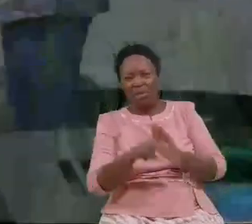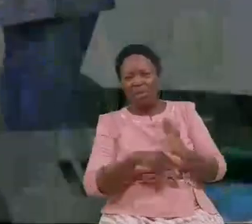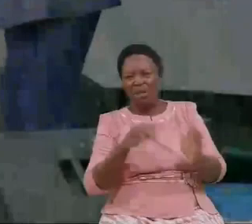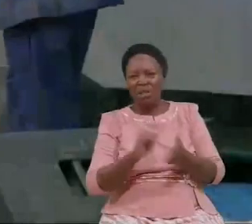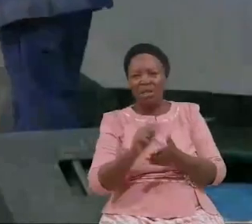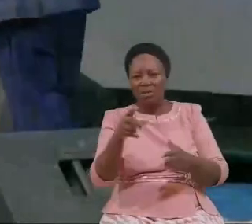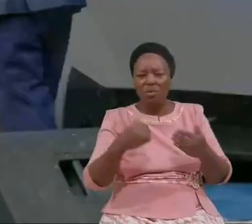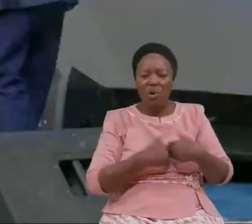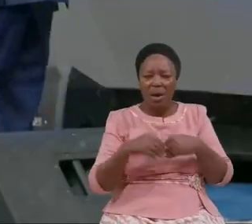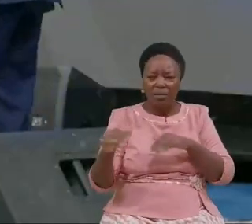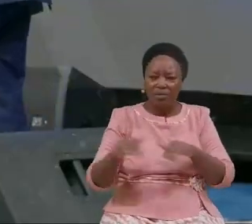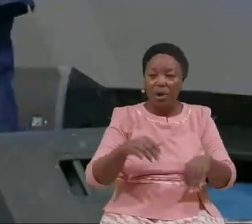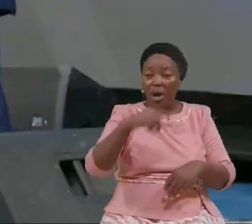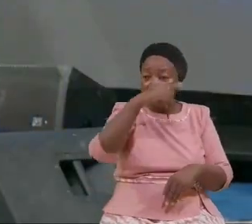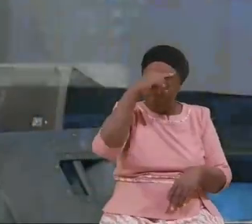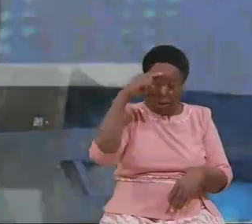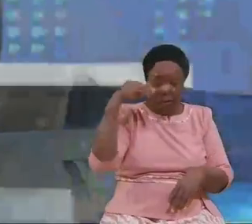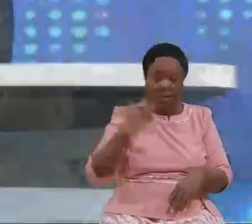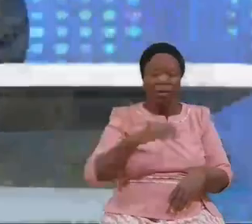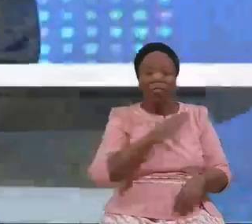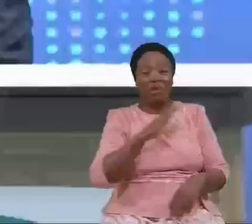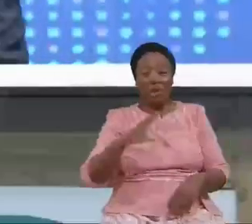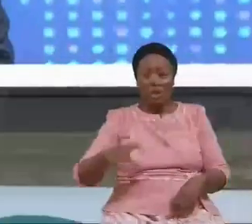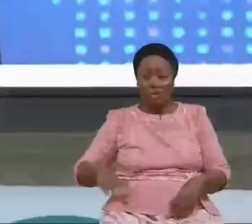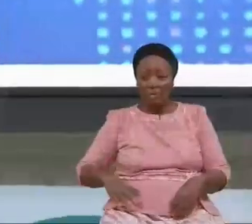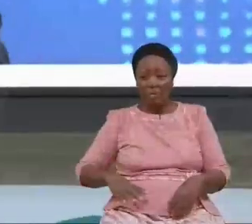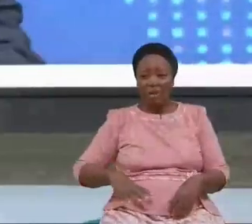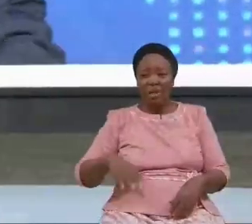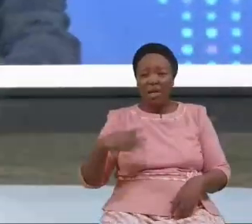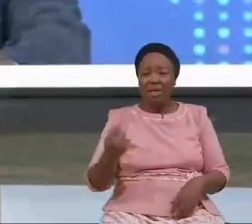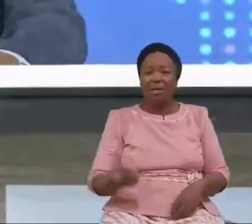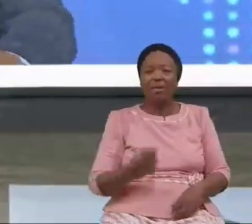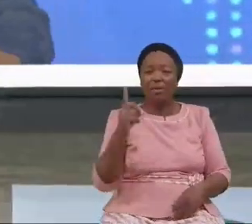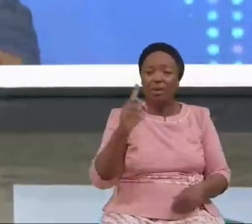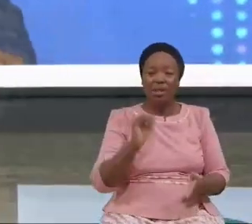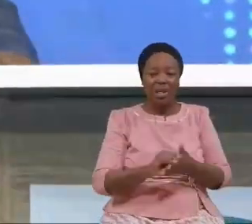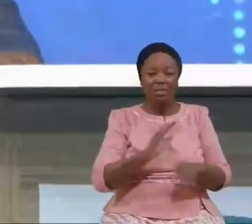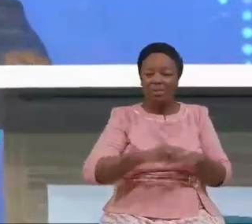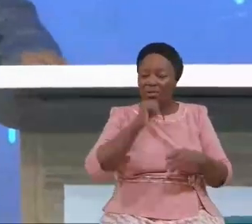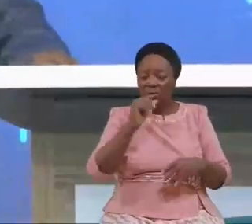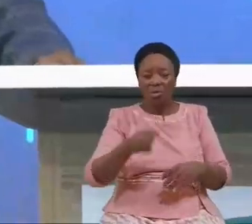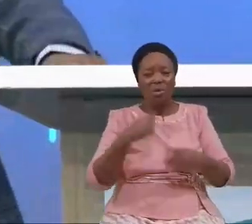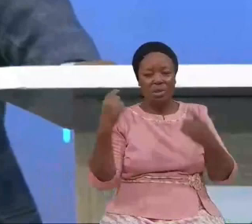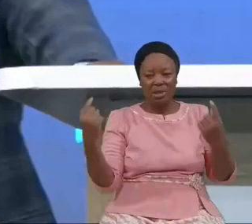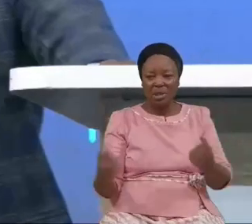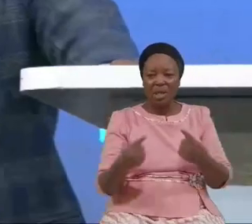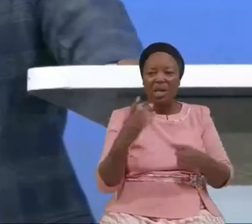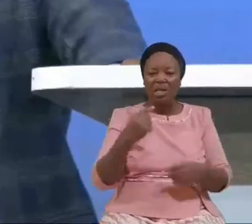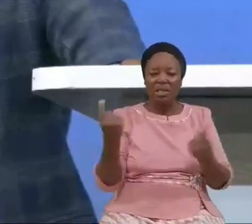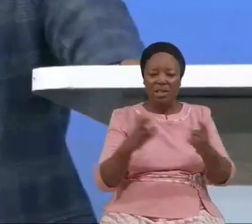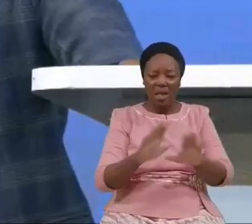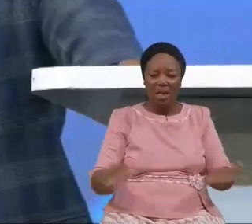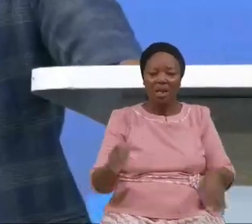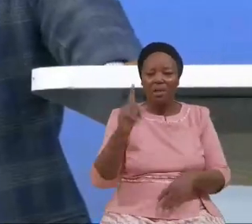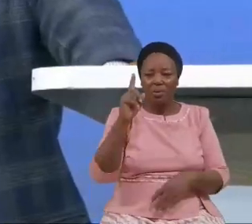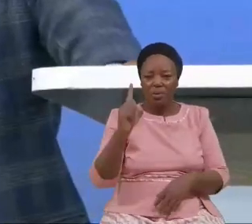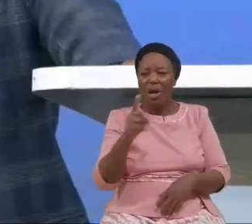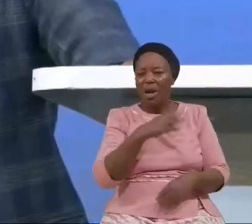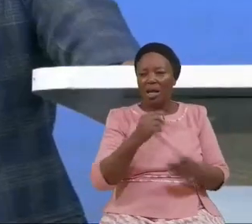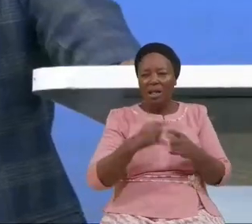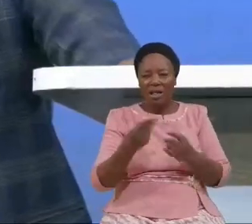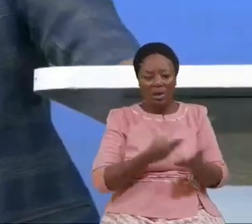as pratiqué à cause de Christ celui qui est sans tâche l'homme sans péché et l'homme